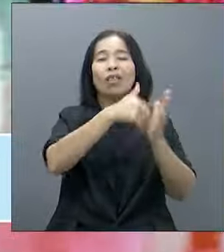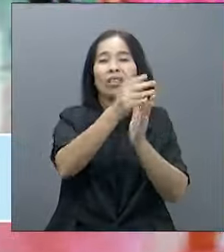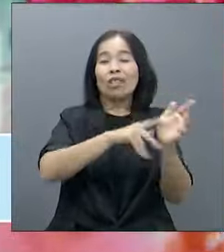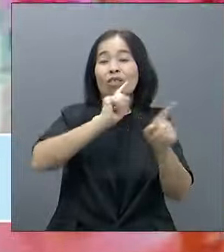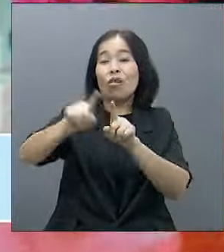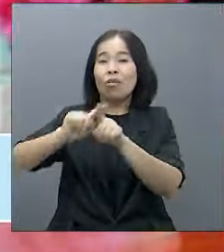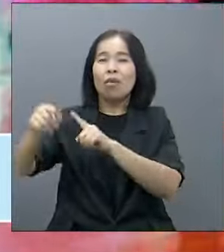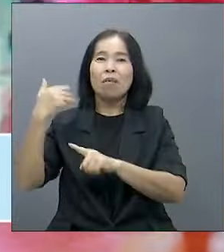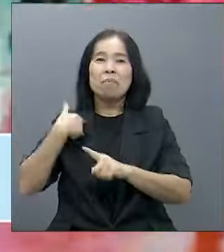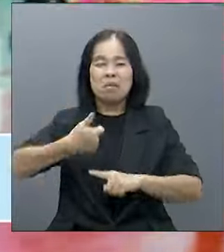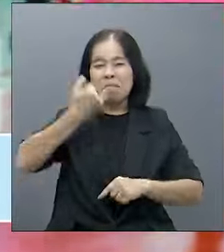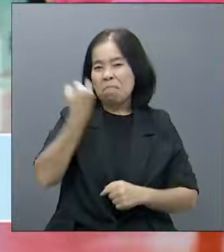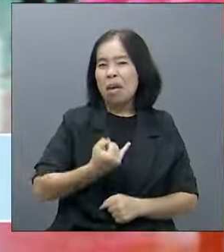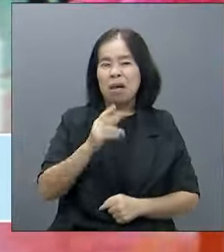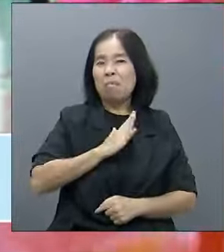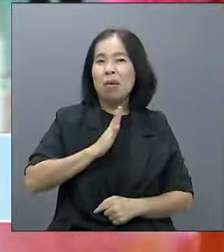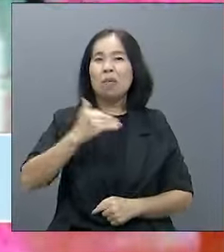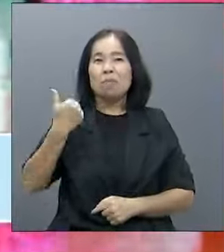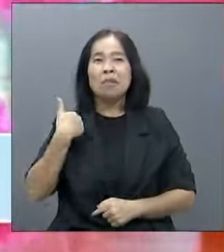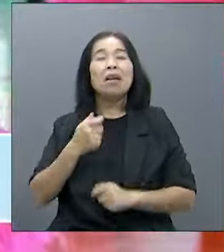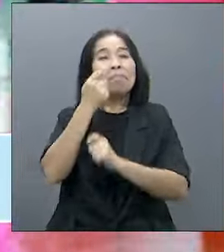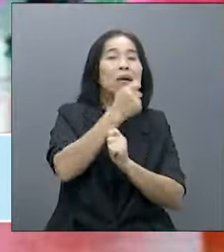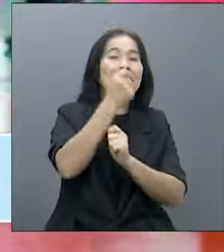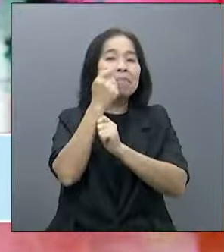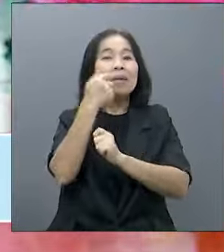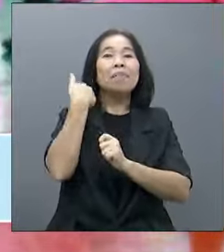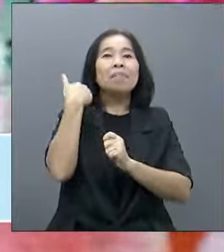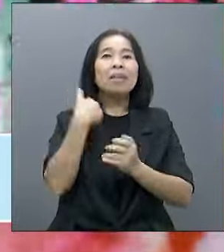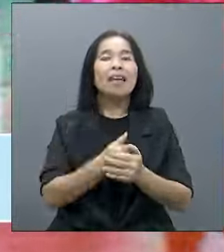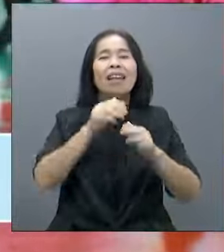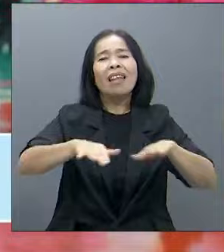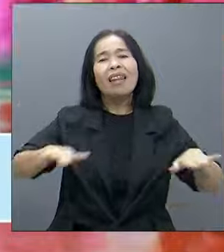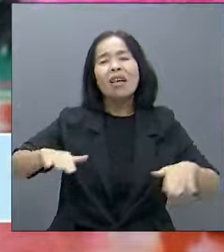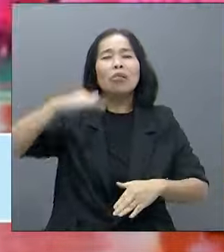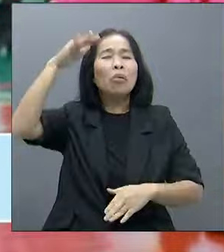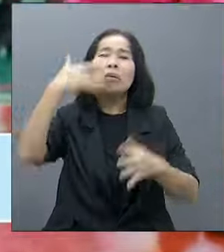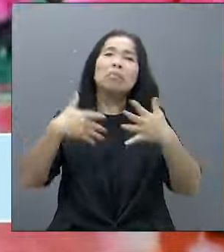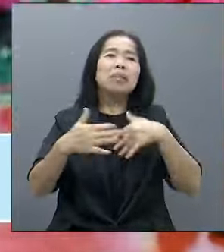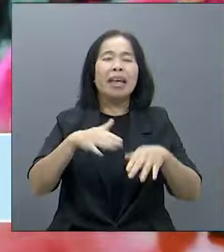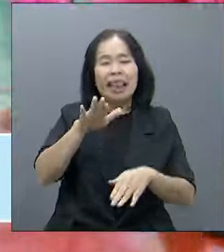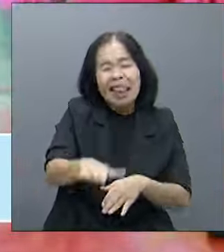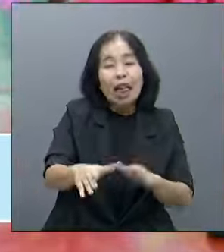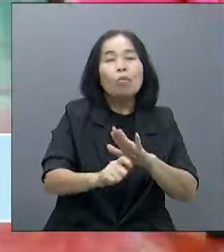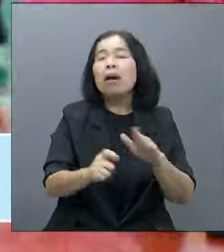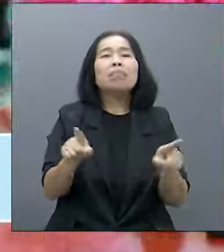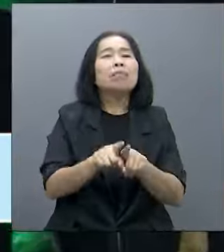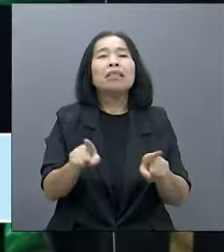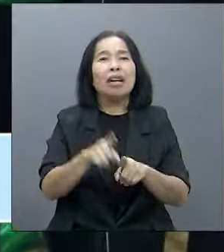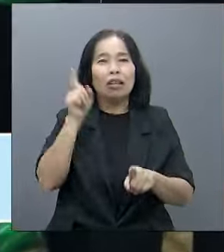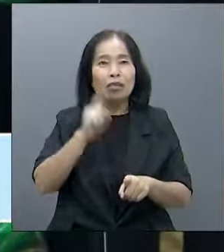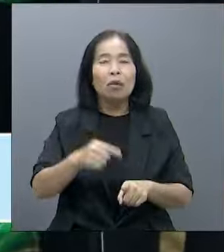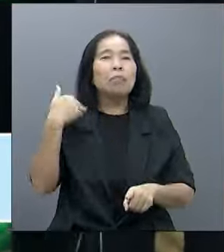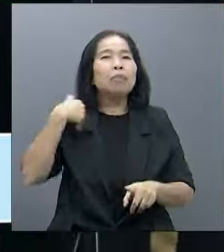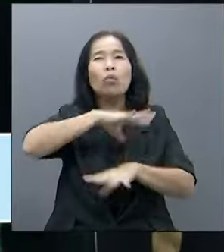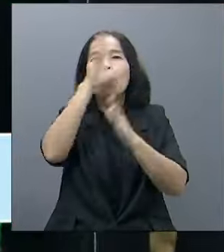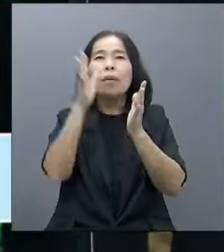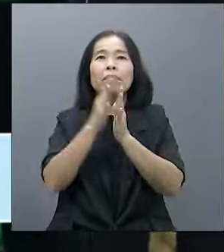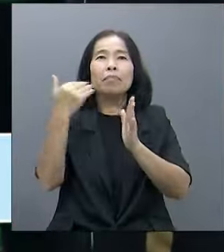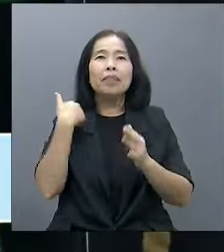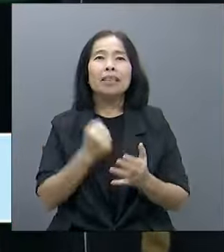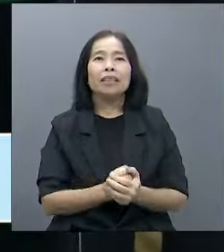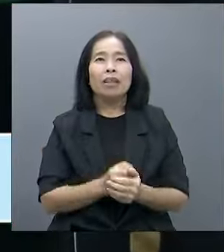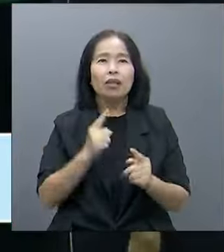ครนี่ไงถือป้ายก็ยังออกสเต็ปนะคะจะเป็นรุ่นเล็กพริกขี้หนูเนี่ยก็คือเพลงช้าเพลงเร็วจัดมาให้หมดนะคะเป๊ะทุกจัง